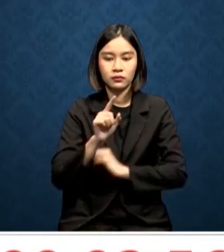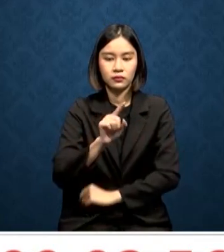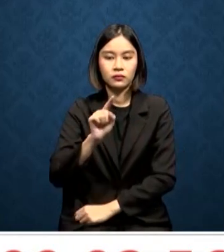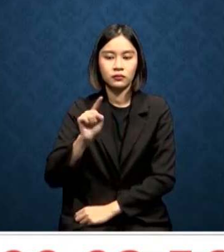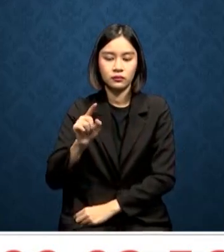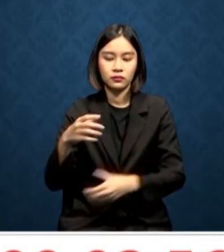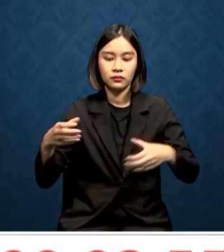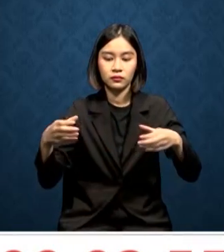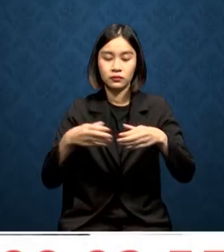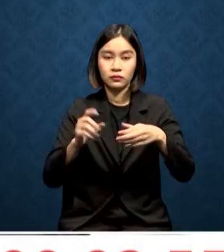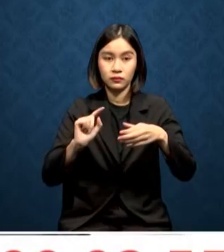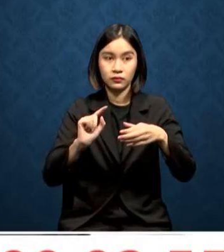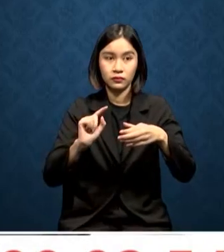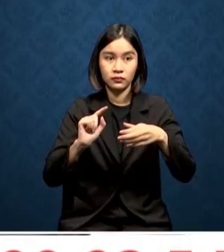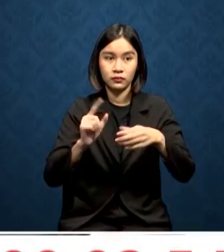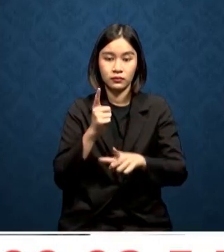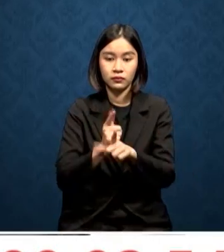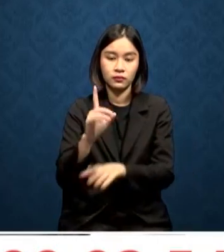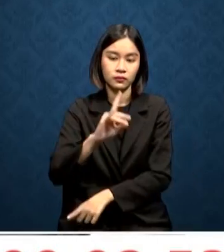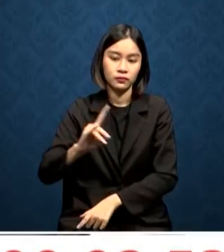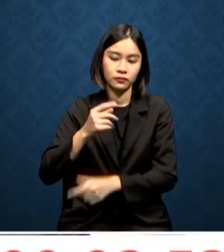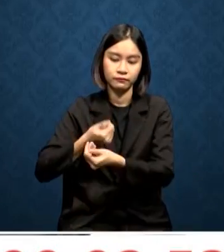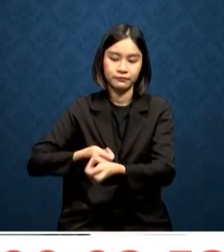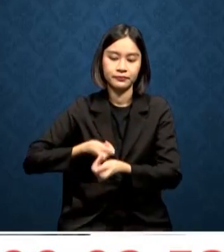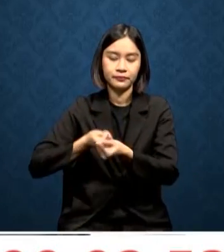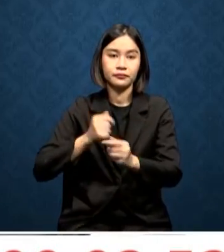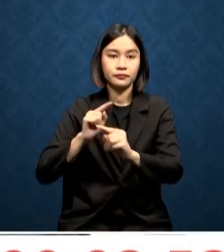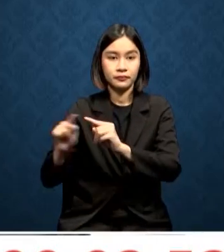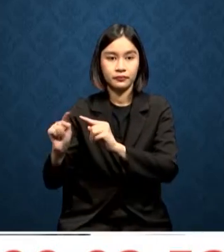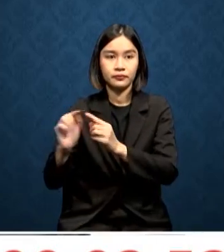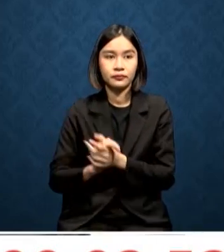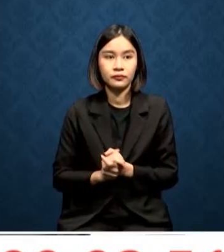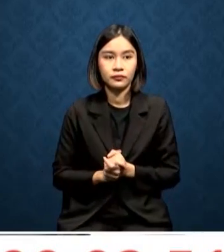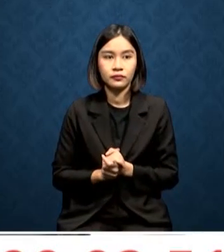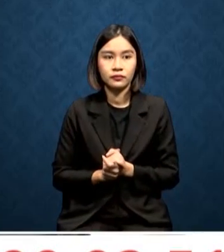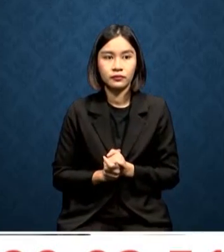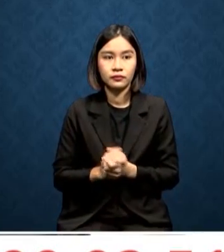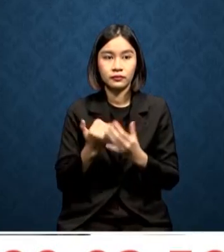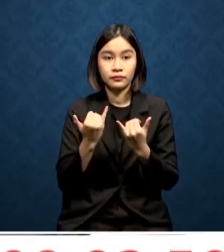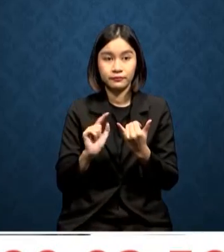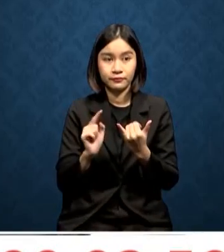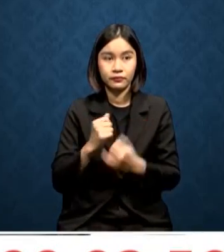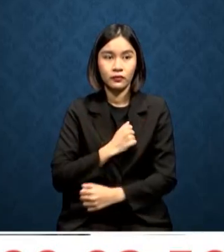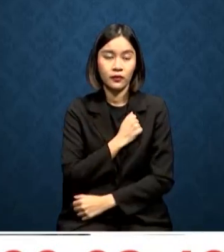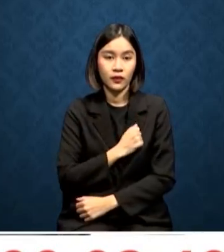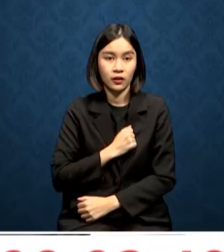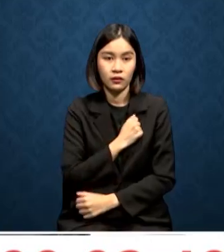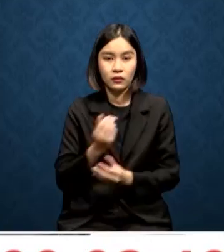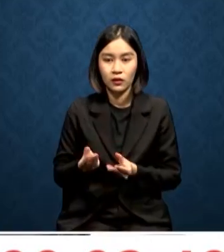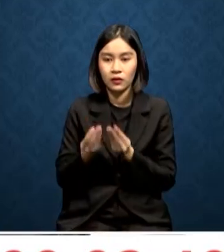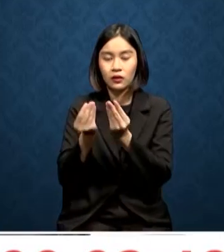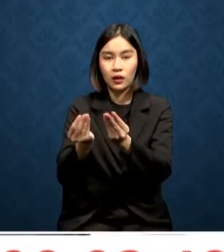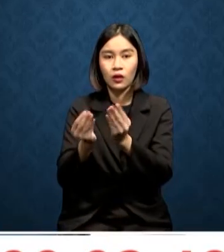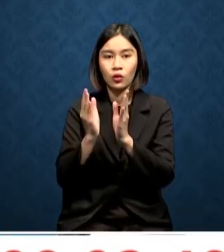กลุ่มปศุสัตว์ทำสวนประมงและป่าไม้นะคะก็ก่อนอื่นก็ขอแสดงความเสียใจไปยังผู้ประสบภั